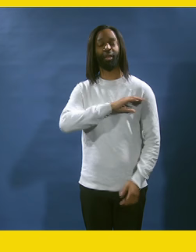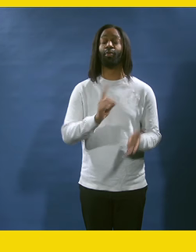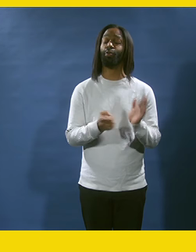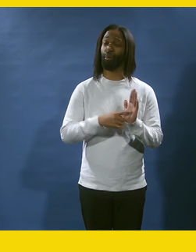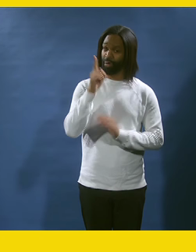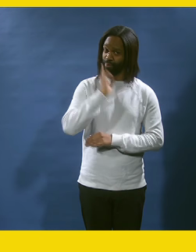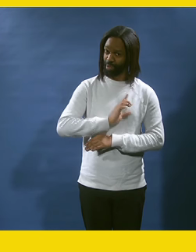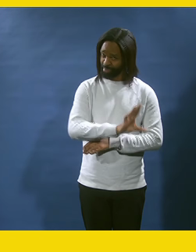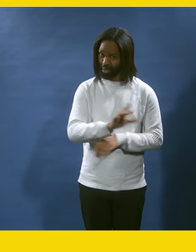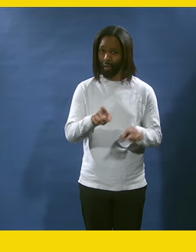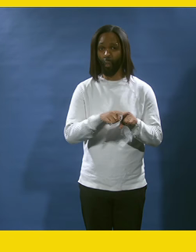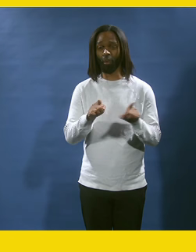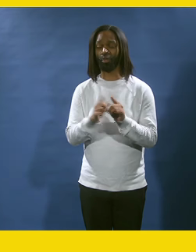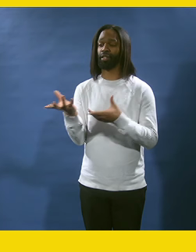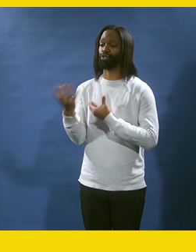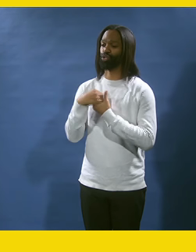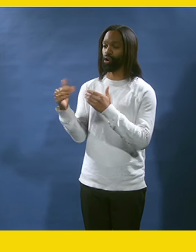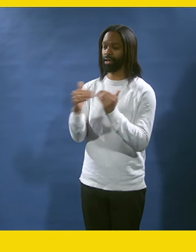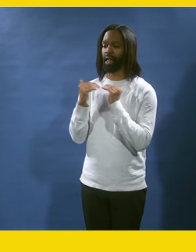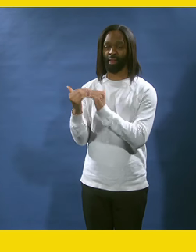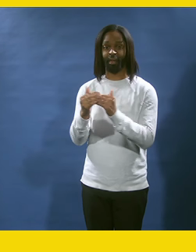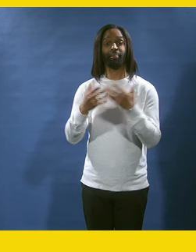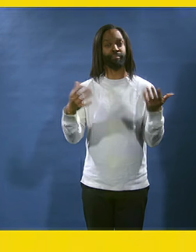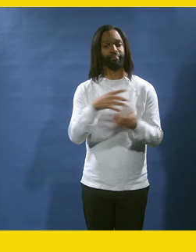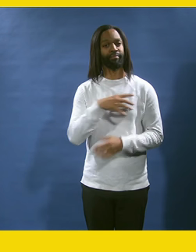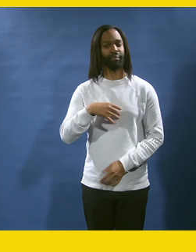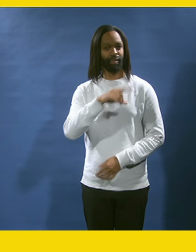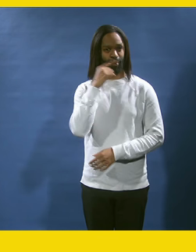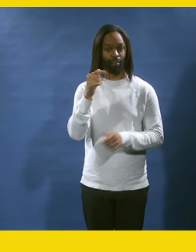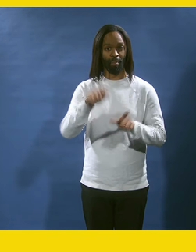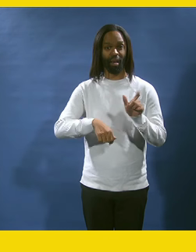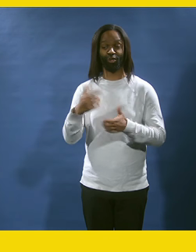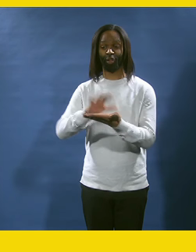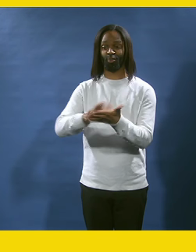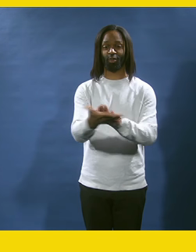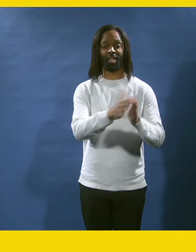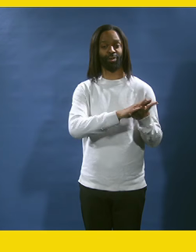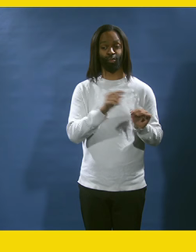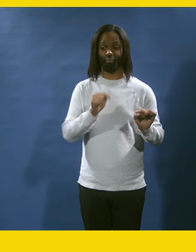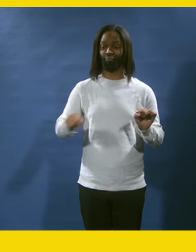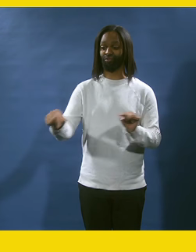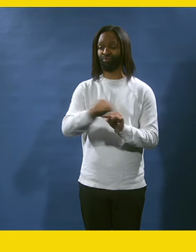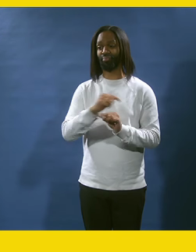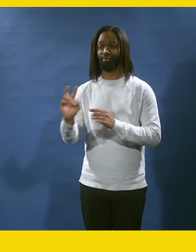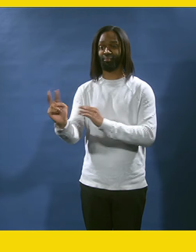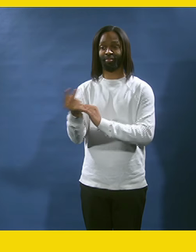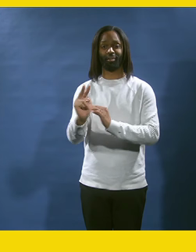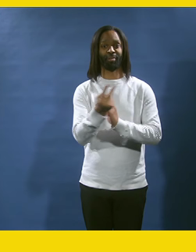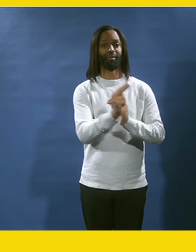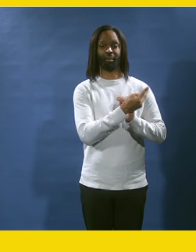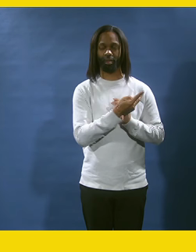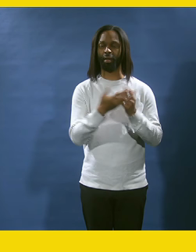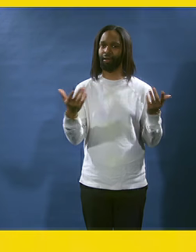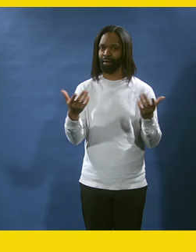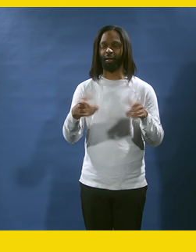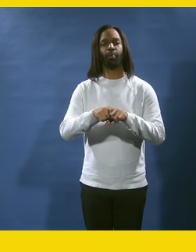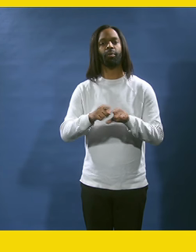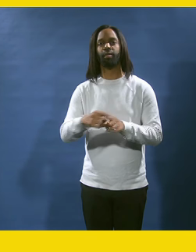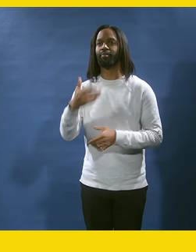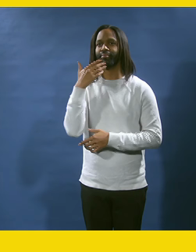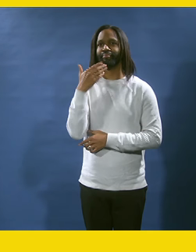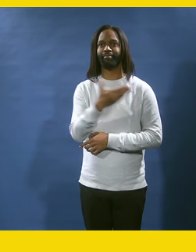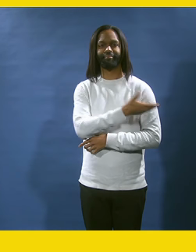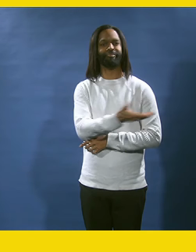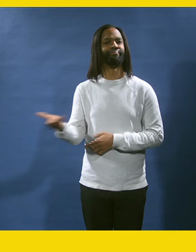l'égalité de genre. Mesdames et Messieurs les représentants des associations, je veux saluer toutes celles et ceux qui viennent